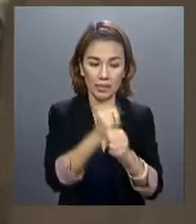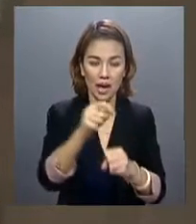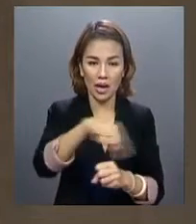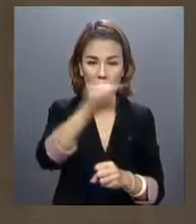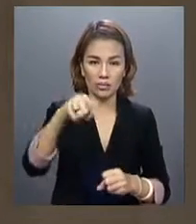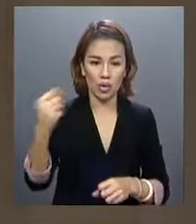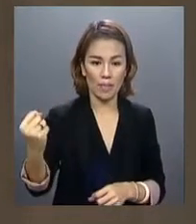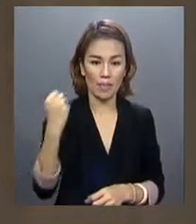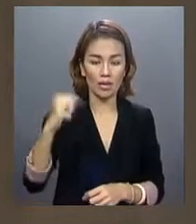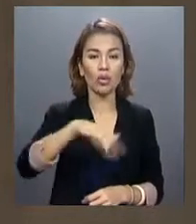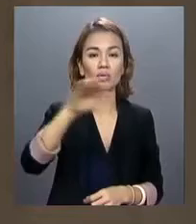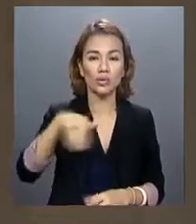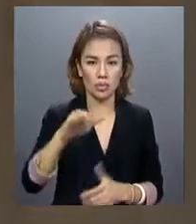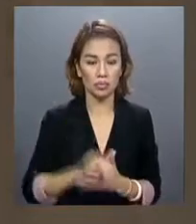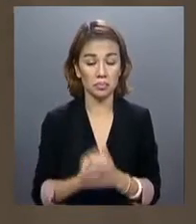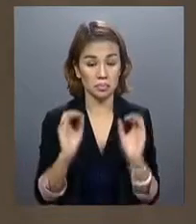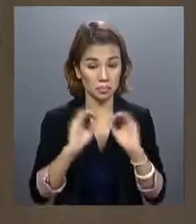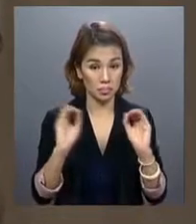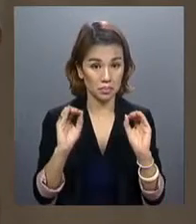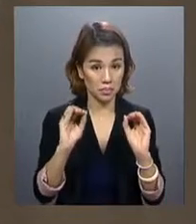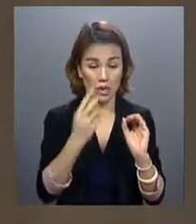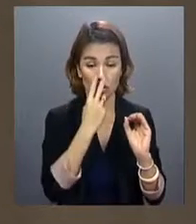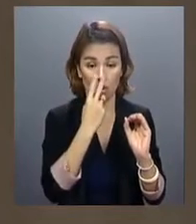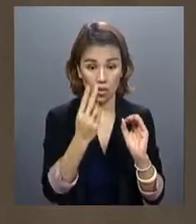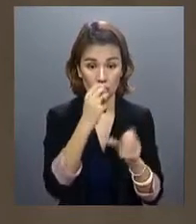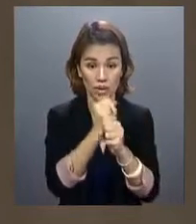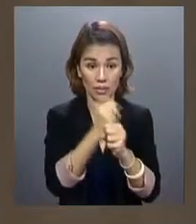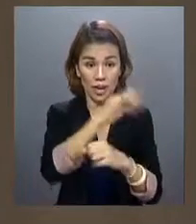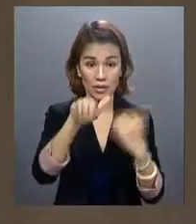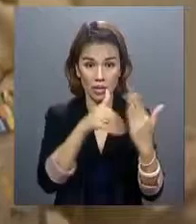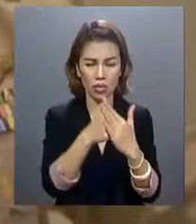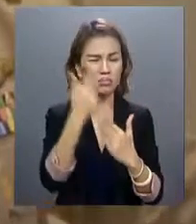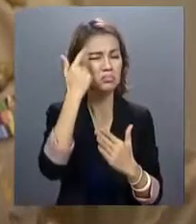ายนั้นเราจะต้องบูรณาการงานทั้งหมดนี้ให้ได้